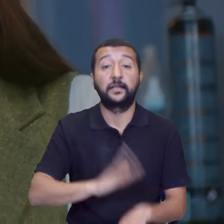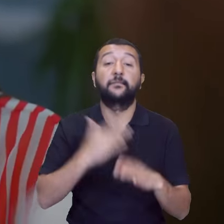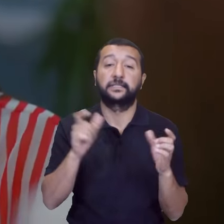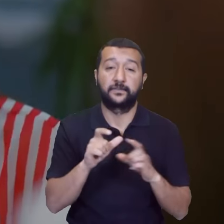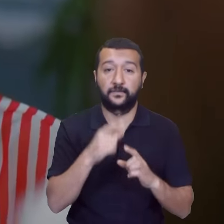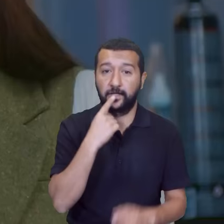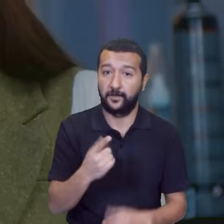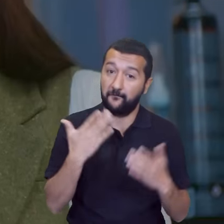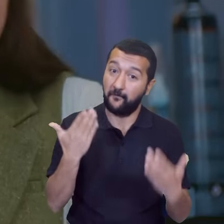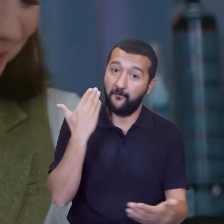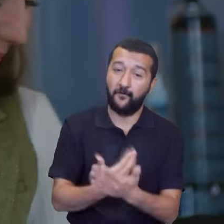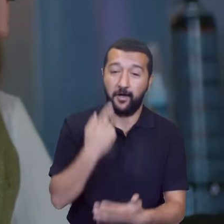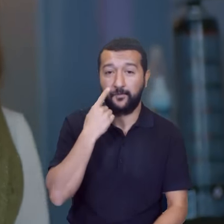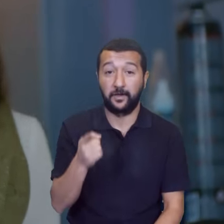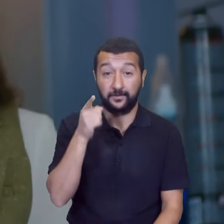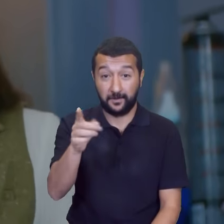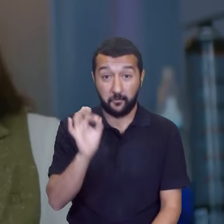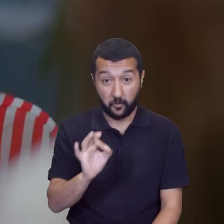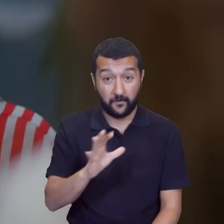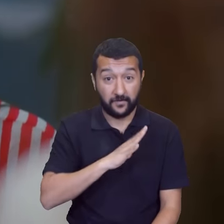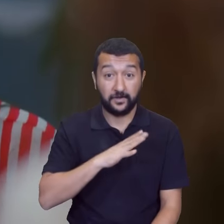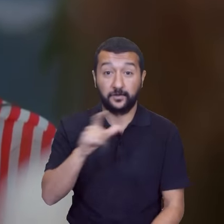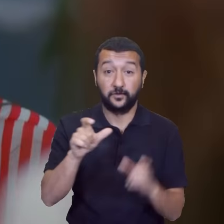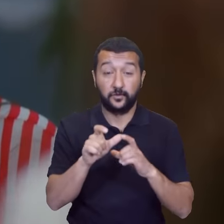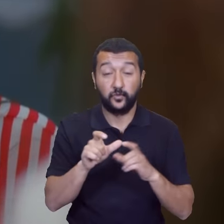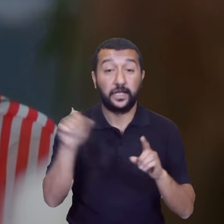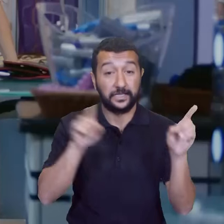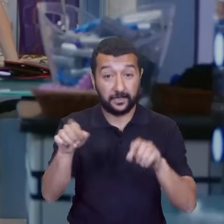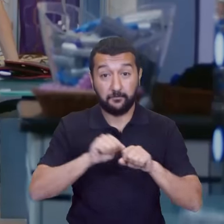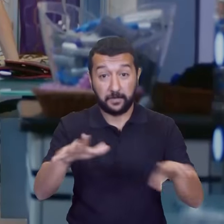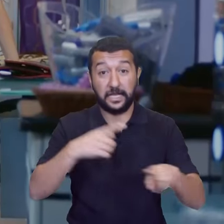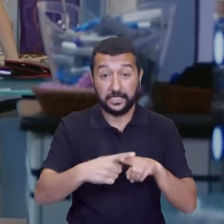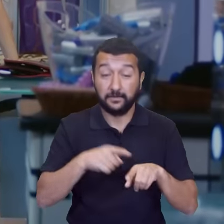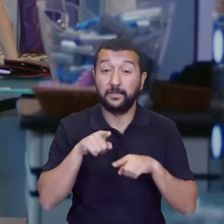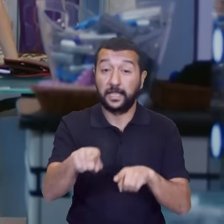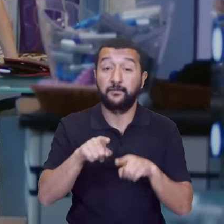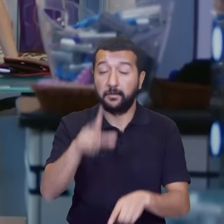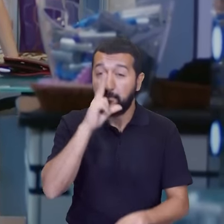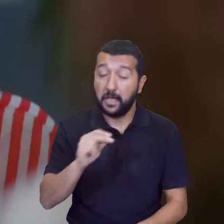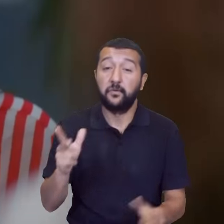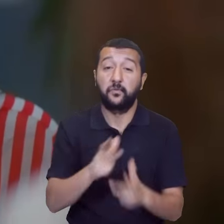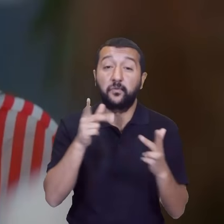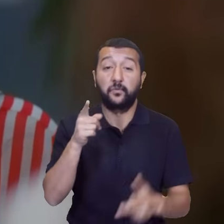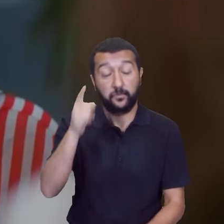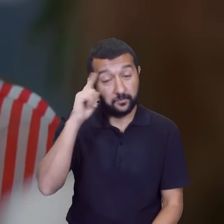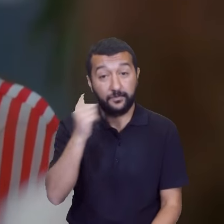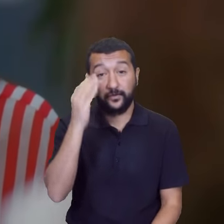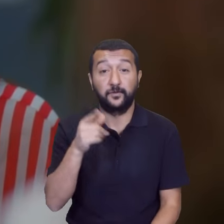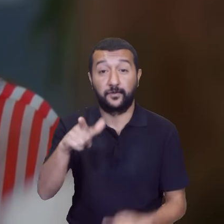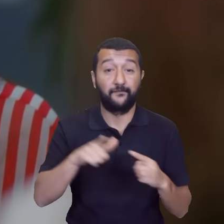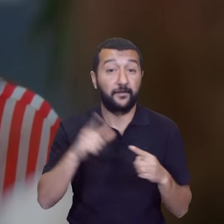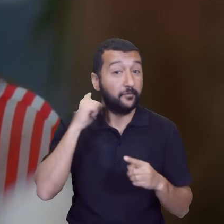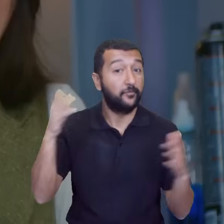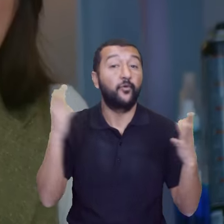varmaz Sevda. Vay. Sen bunları var ya sosyal medyada paylaşsan, takiplerden, beğenilerden var ya başın döner.